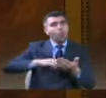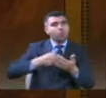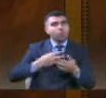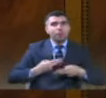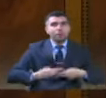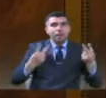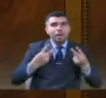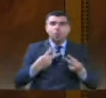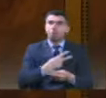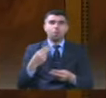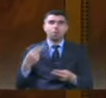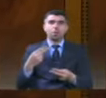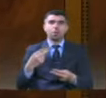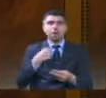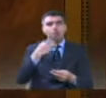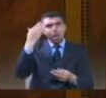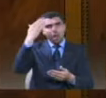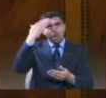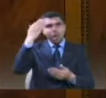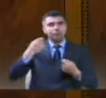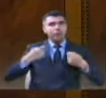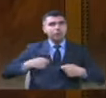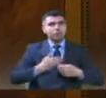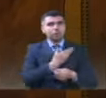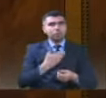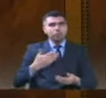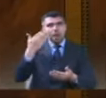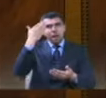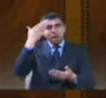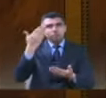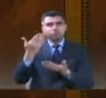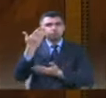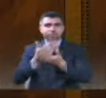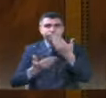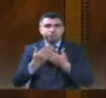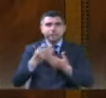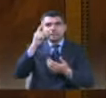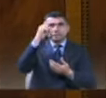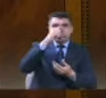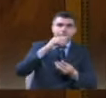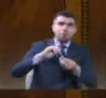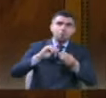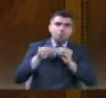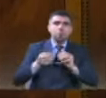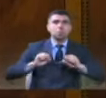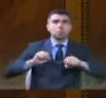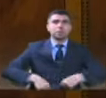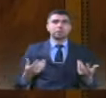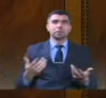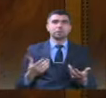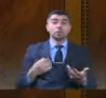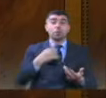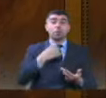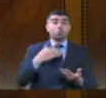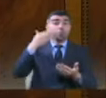الحكومة. حنا تنعرفوكم بطبيعة الحال، قلتم على أننا دزنا من ظروف صعبة، صحيح، ولكن الآن هذه الظروف